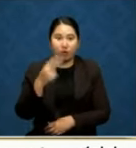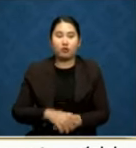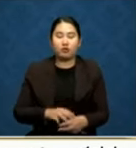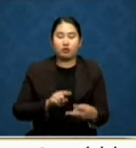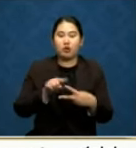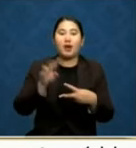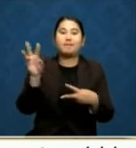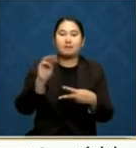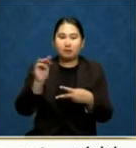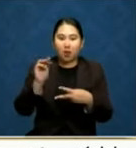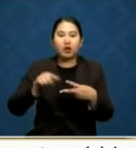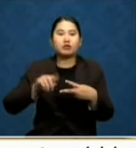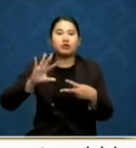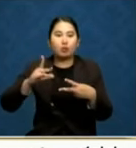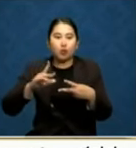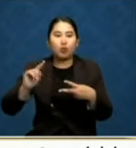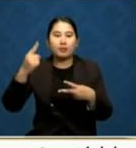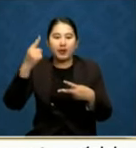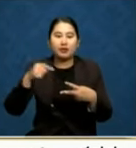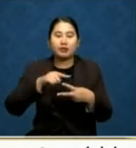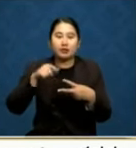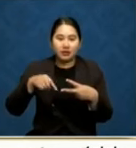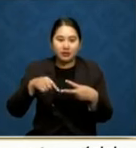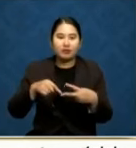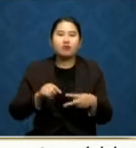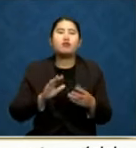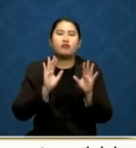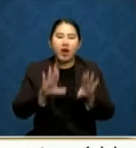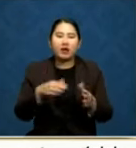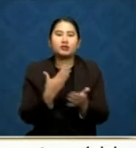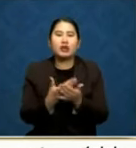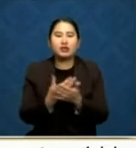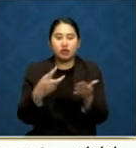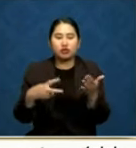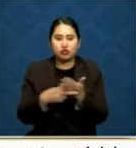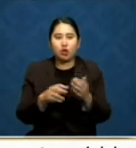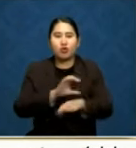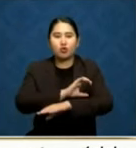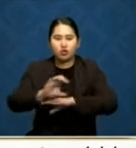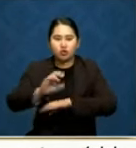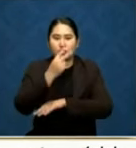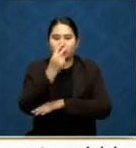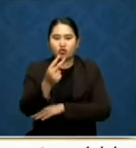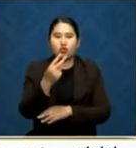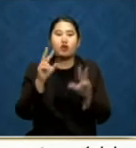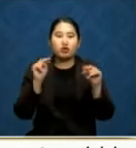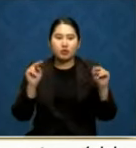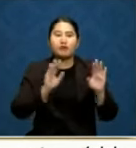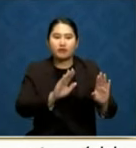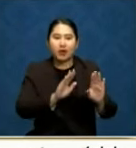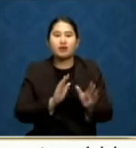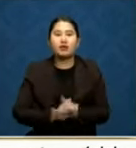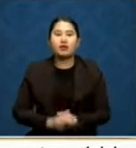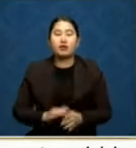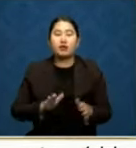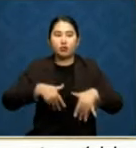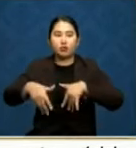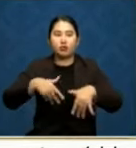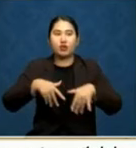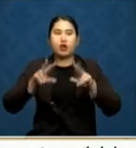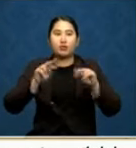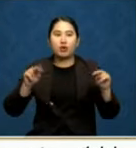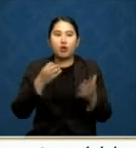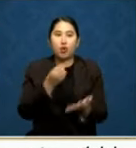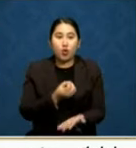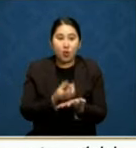สีมวงเจ้าเดิมสีชมภูเจ้าใหม่ฝากฆาโยสารดวยนะครับ ดูให้รบุรีด้วยนะครับคนรนบุรีไม่ใช